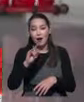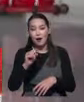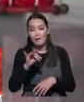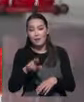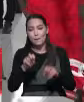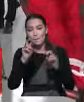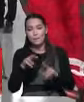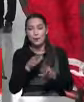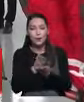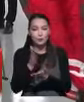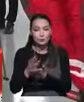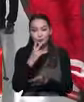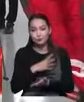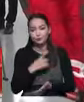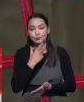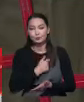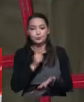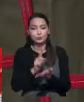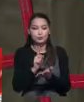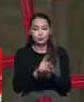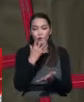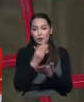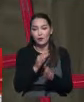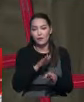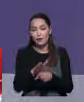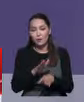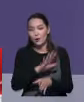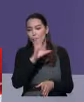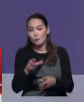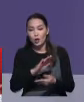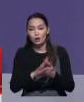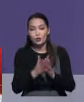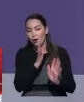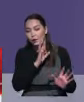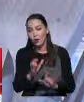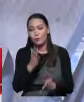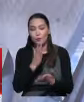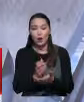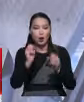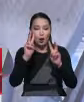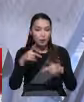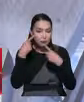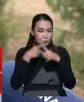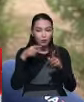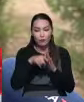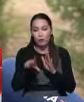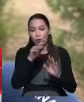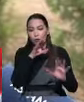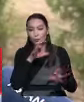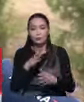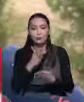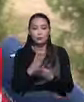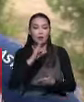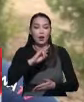көрді. Онда жауынгерлік тапсырмаларды өз деңгейін орындау үшін барлық жағдай қарастырылған, заманауи техникалармен жабдықталған. Қазіргі таңда